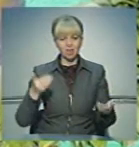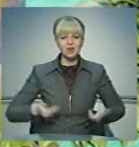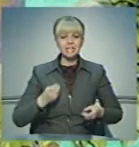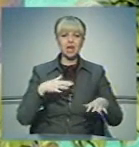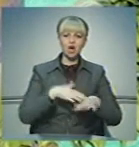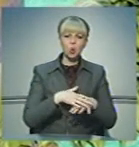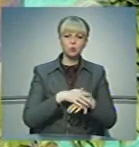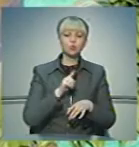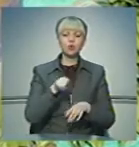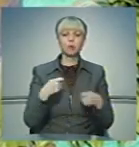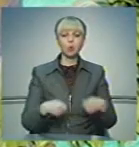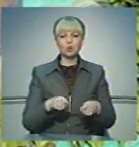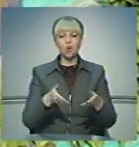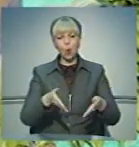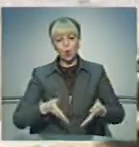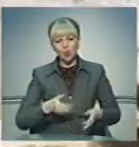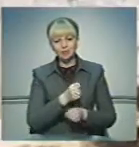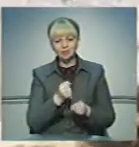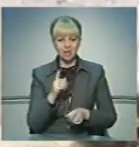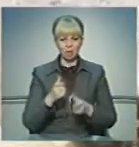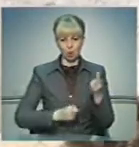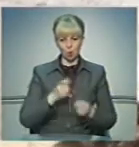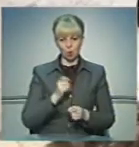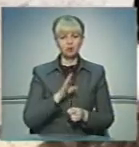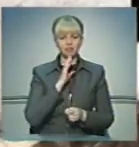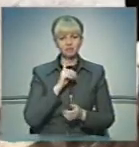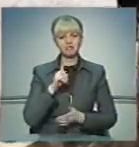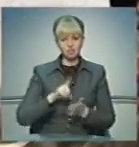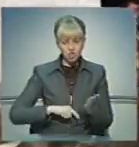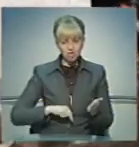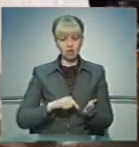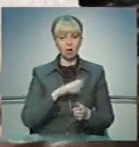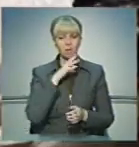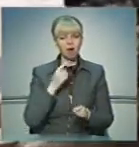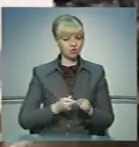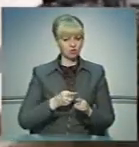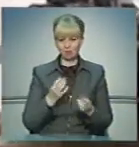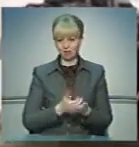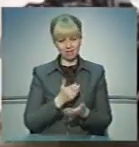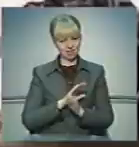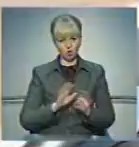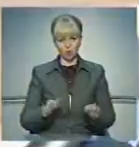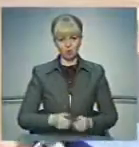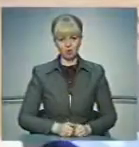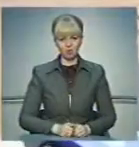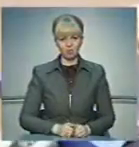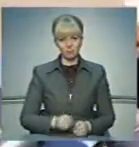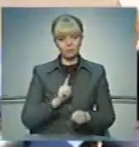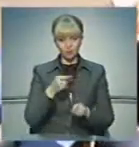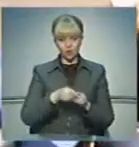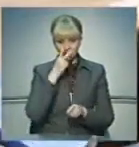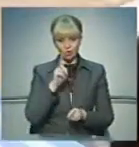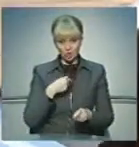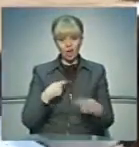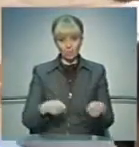за рахунок того, що продає городину та молоко. Але жінка зізнається, багато на цьому не заробиш. От за це, що віці,